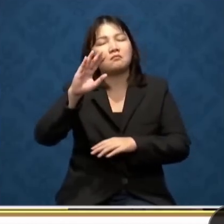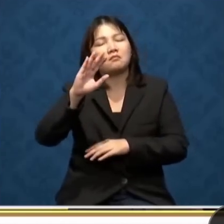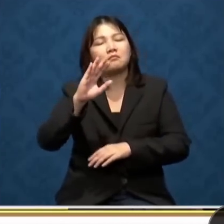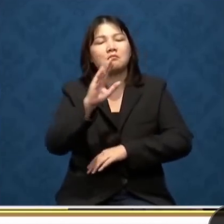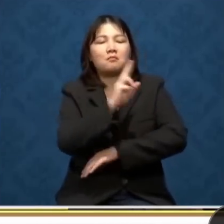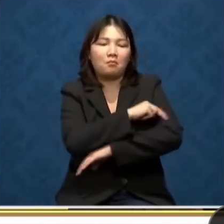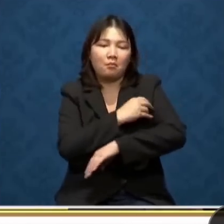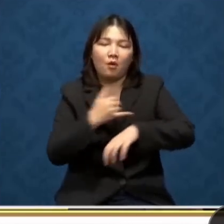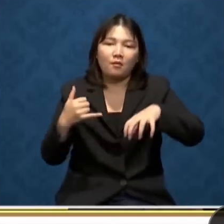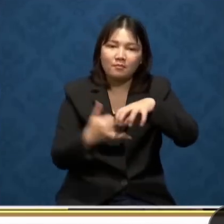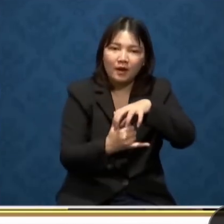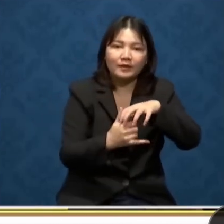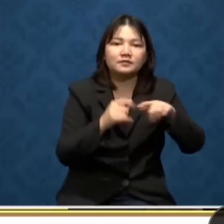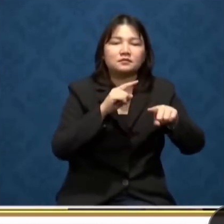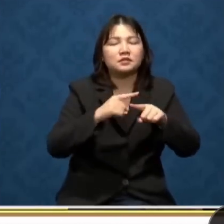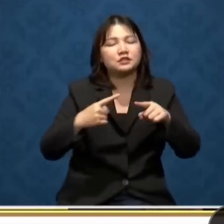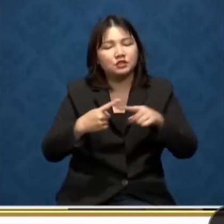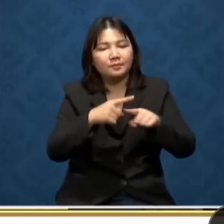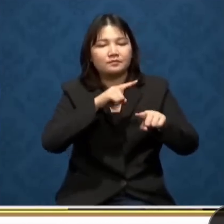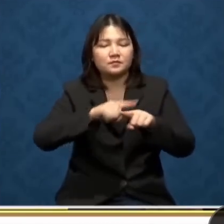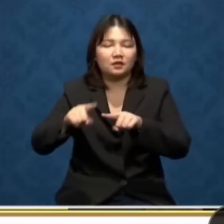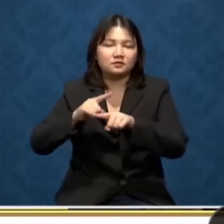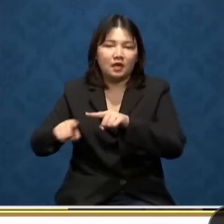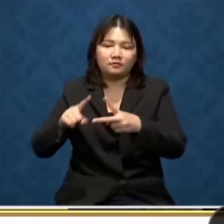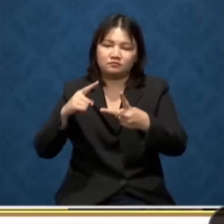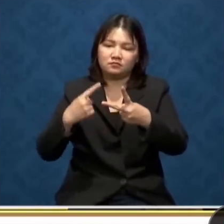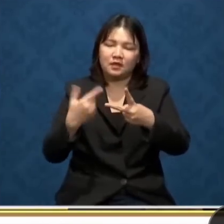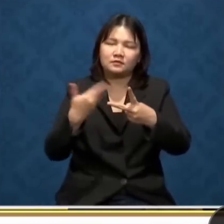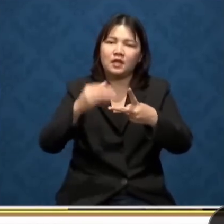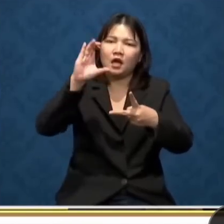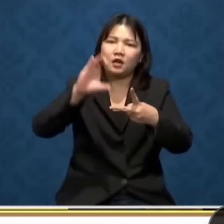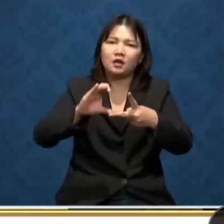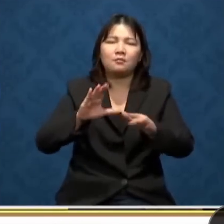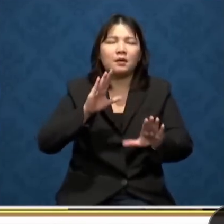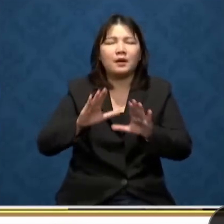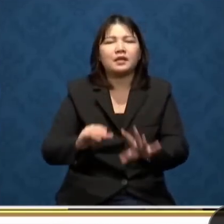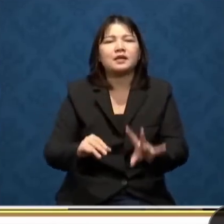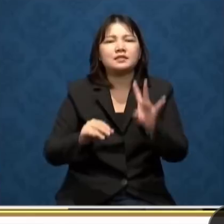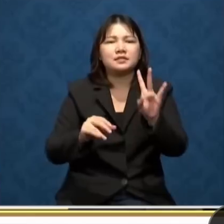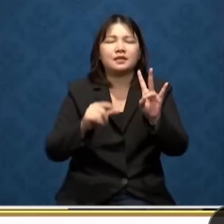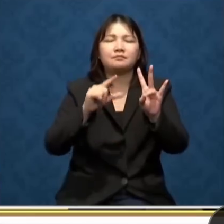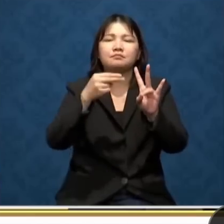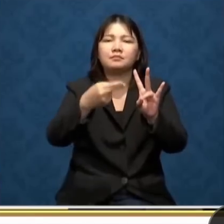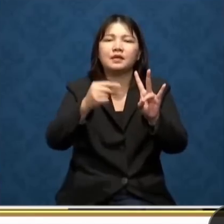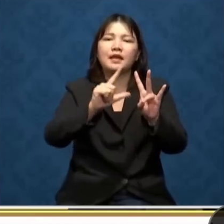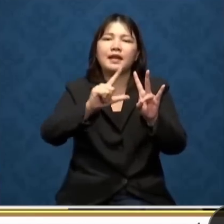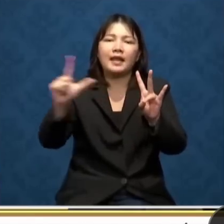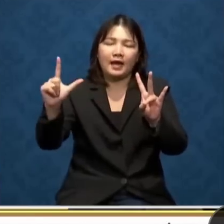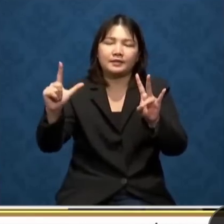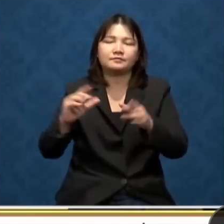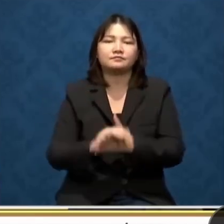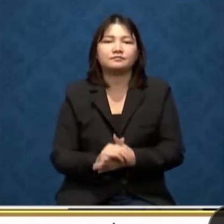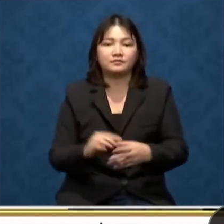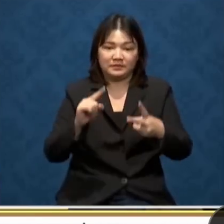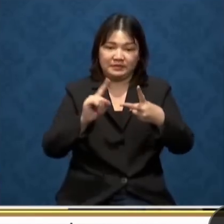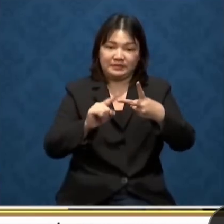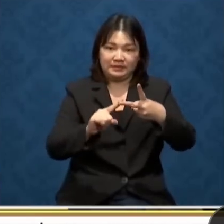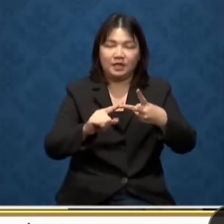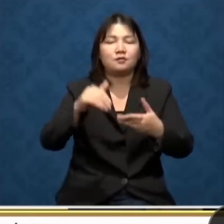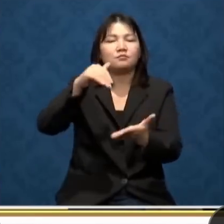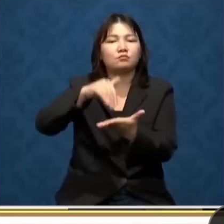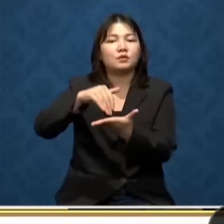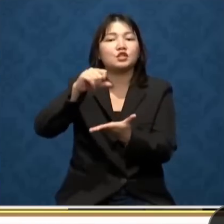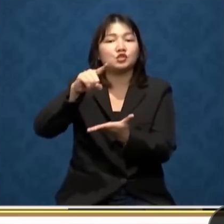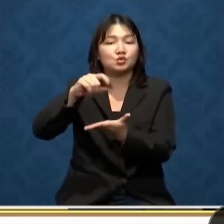านเทาทดูเดบวามเงินทหมดประมาณ 70,000 คามลานบาทมีศูนฟื้นฟูเยีวยา